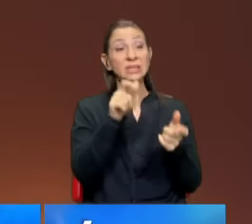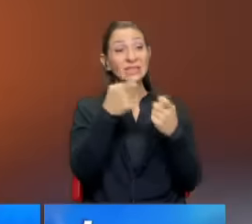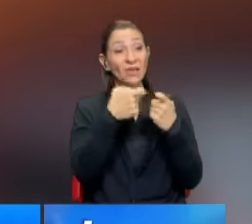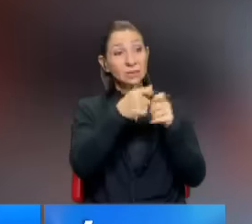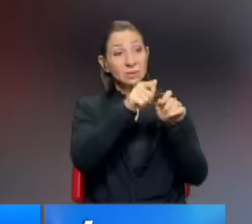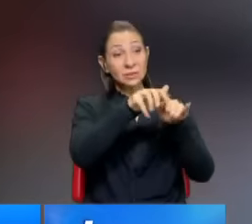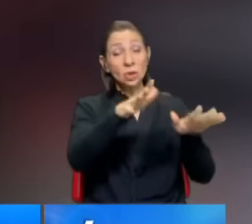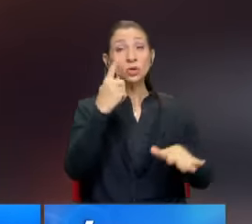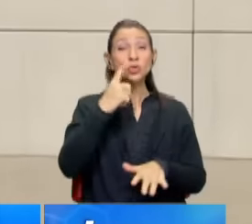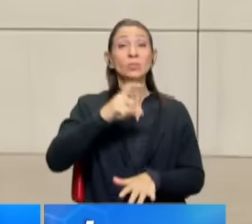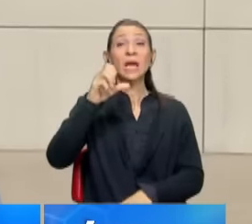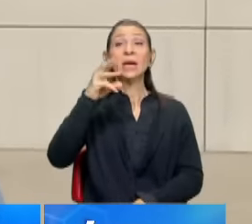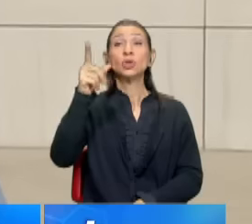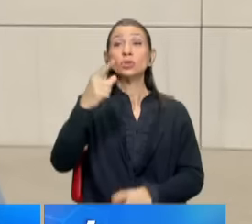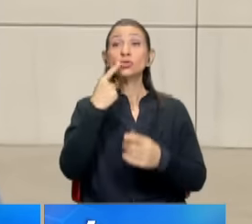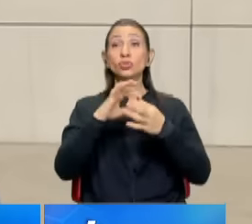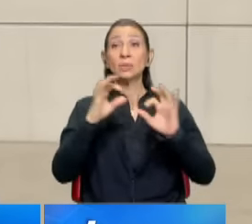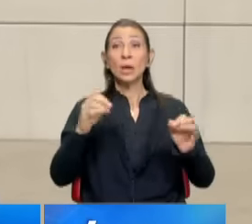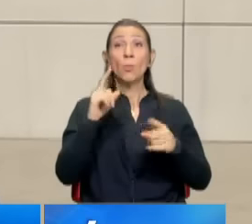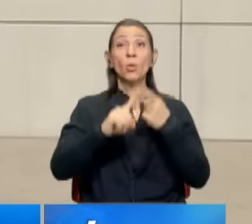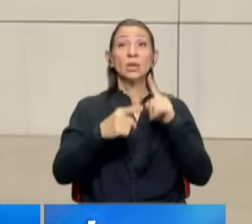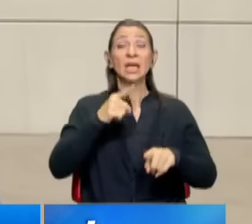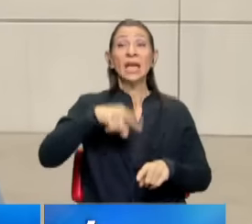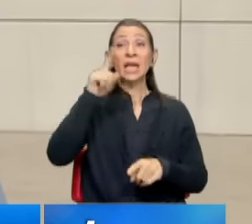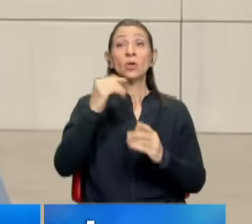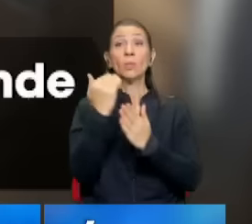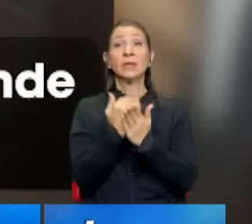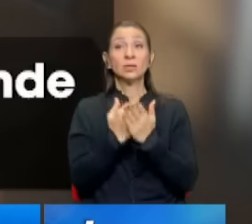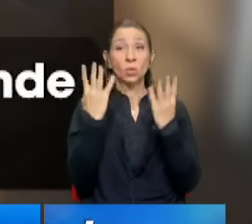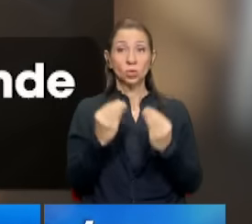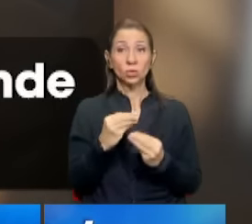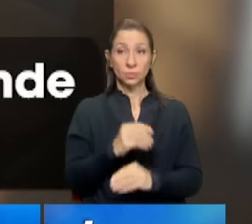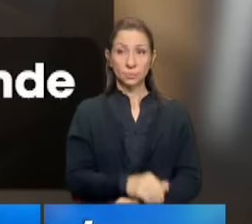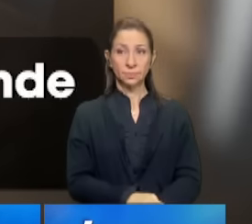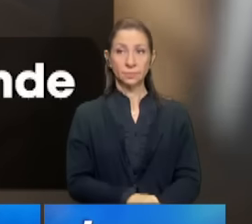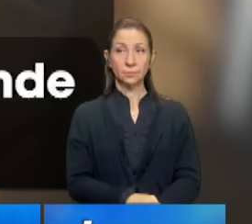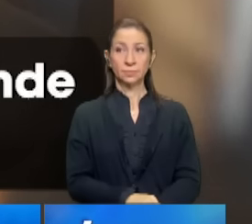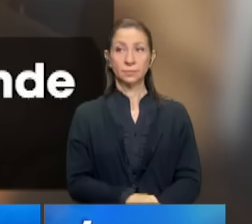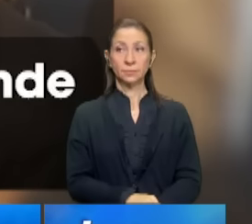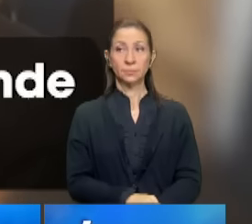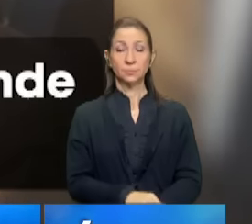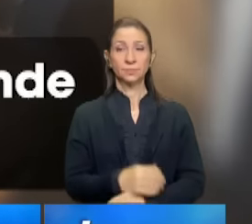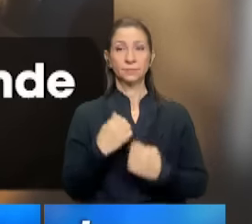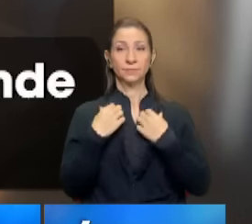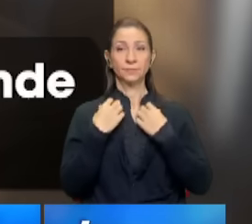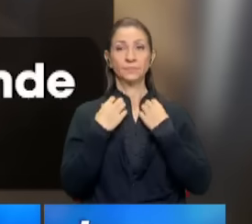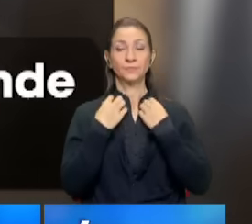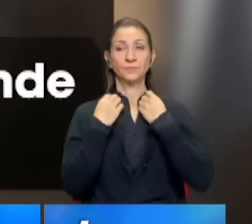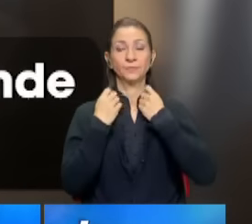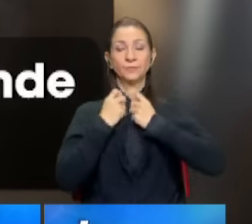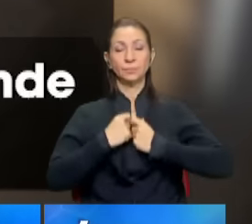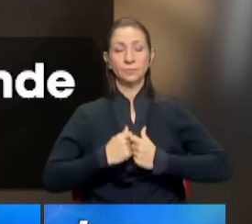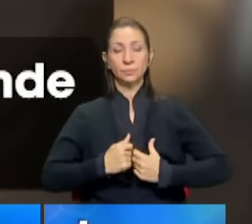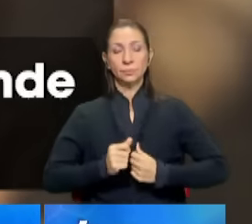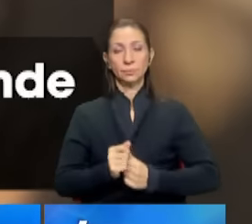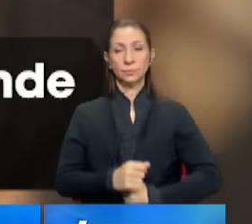yayılırken Cumhurbaşkanı Erdoğan'ın sözleri siyasetin ilk gündem maddesi oldu. Ülkenin Cumhurbaşkanı çıkıp da meclisin